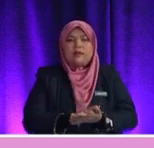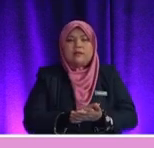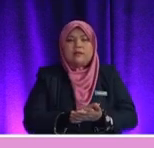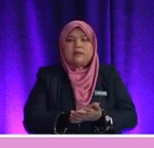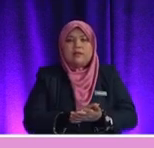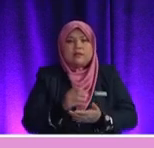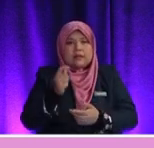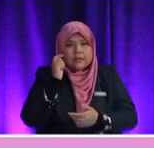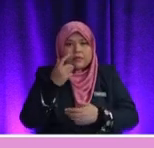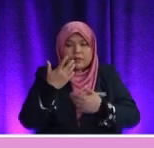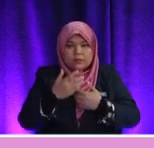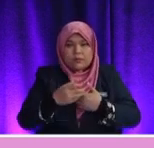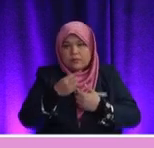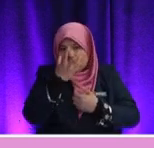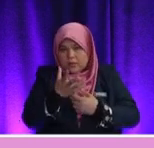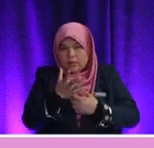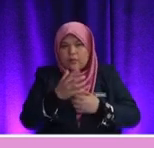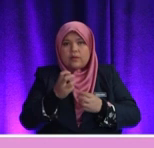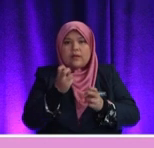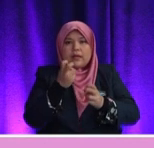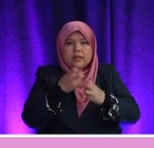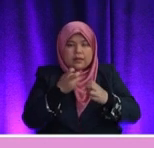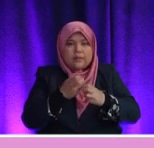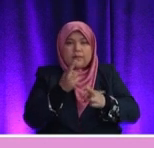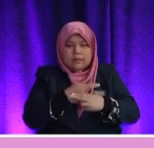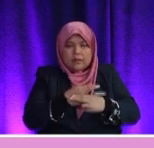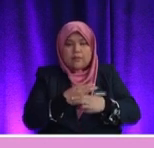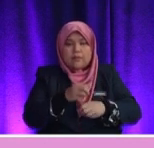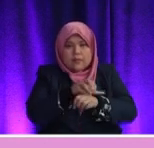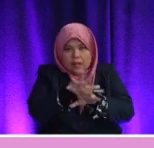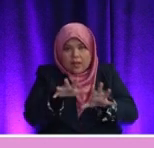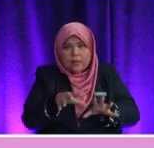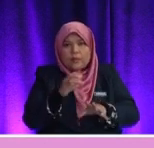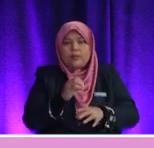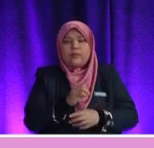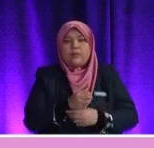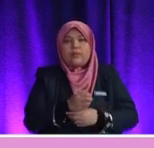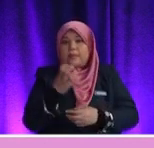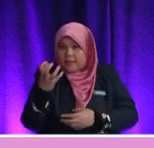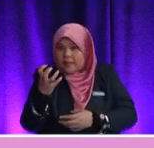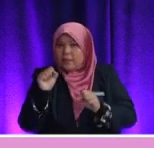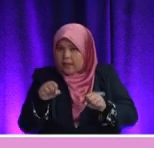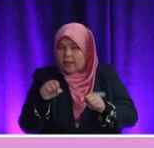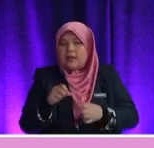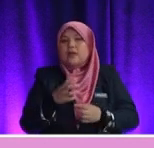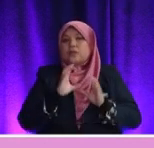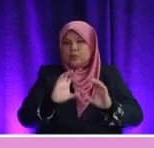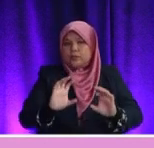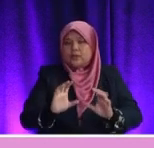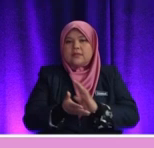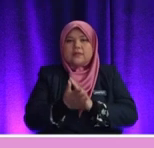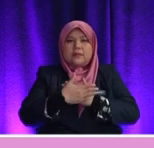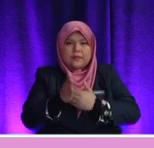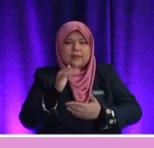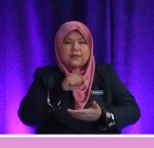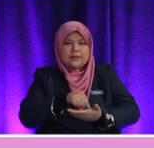awal tadi kita bisa kak elektrolisis boleh berlaku ketika leburan dan juga es mengejar boleh tak suke coba cepatnya Oke